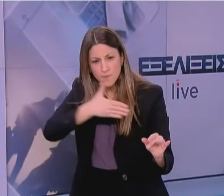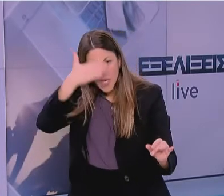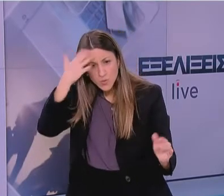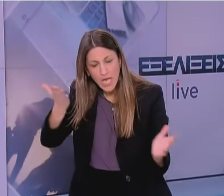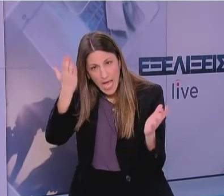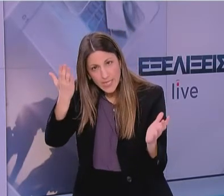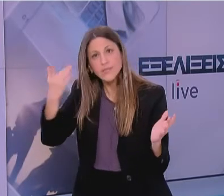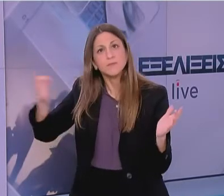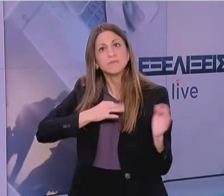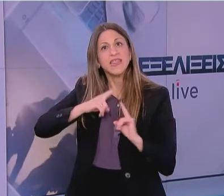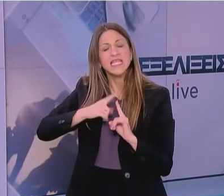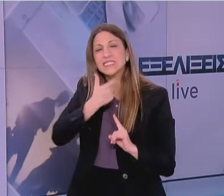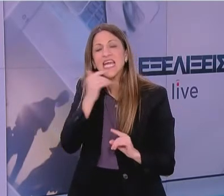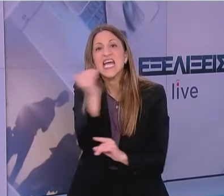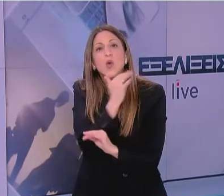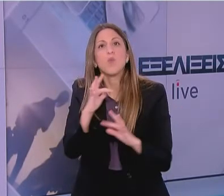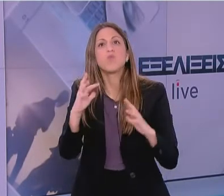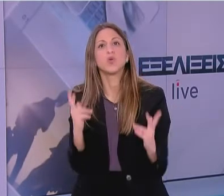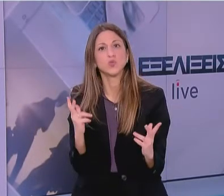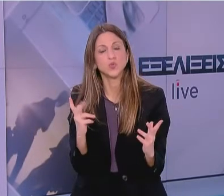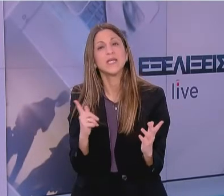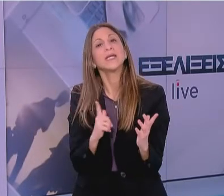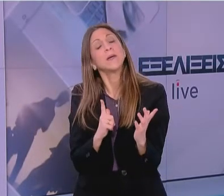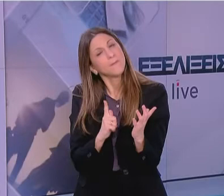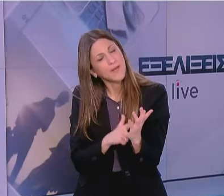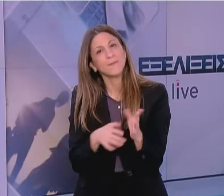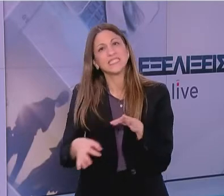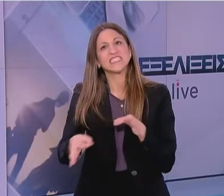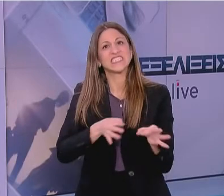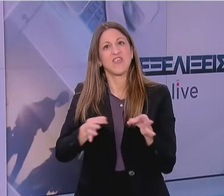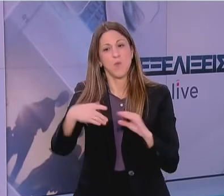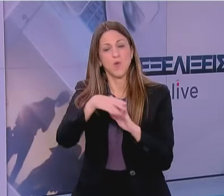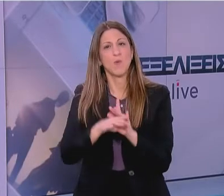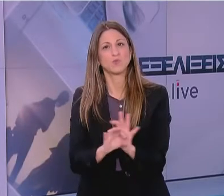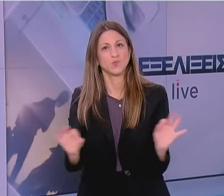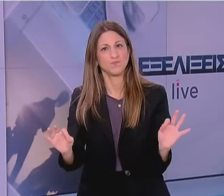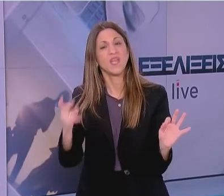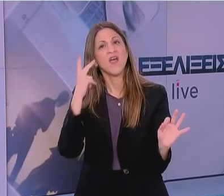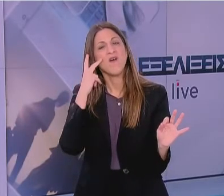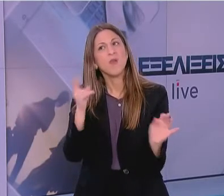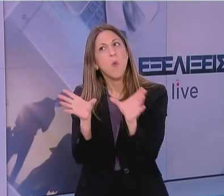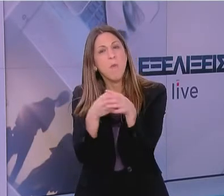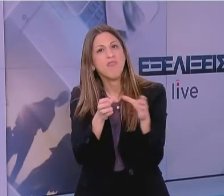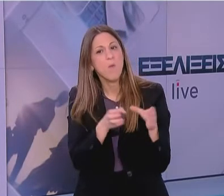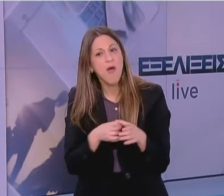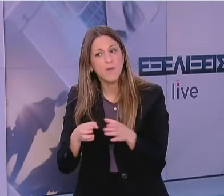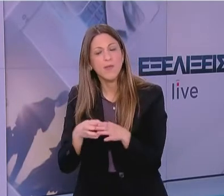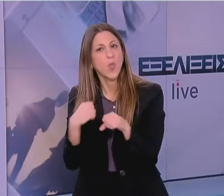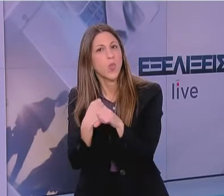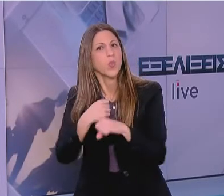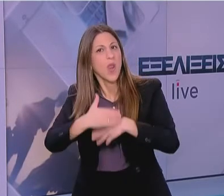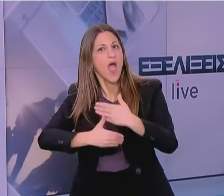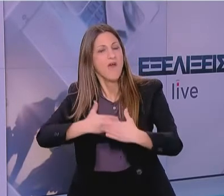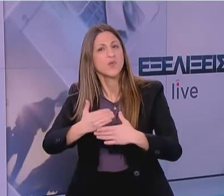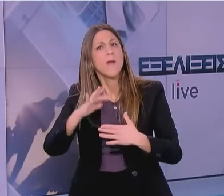να περιορίζονται. Αρκεί να υπάρχει ένας σωστός προγραμματισμός και να γίνεται εκεί που πρέπει. Ήδη βλέπετε ότι αντίστοιχες δράσεις κάνουμε και σας είχε μιλήσει γι'